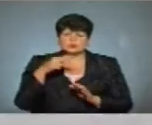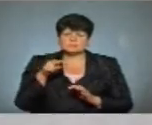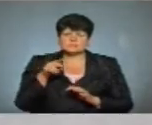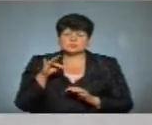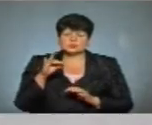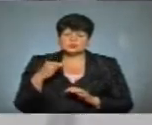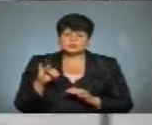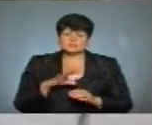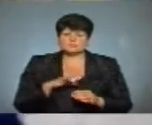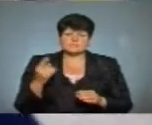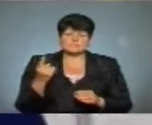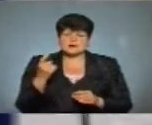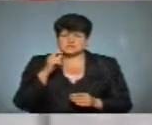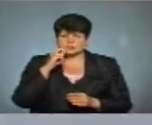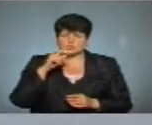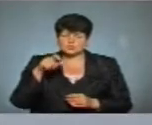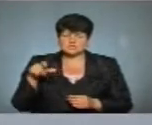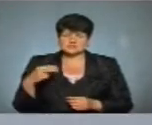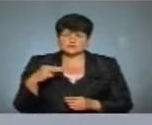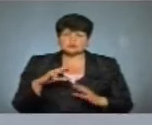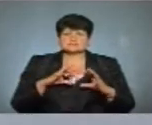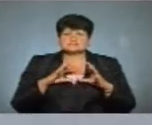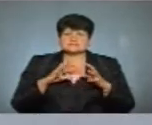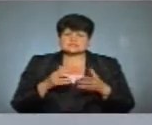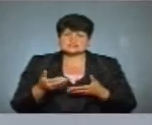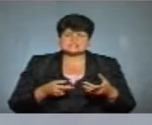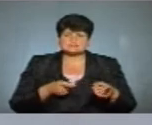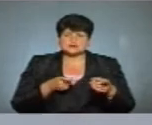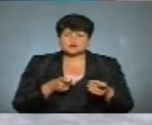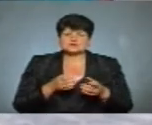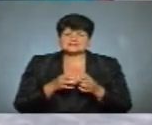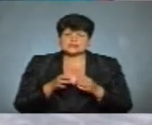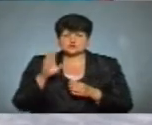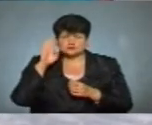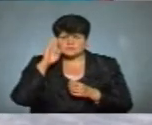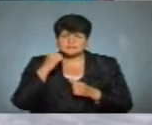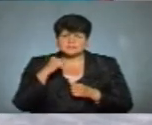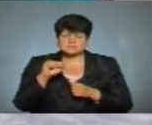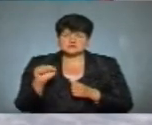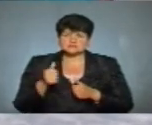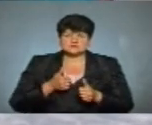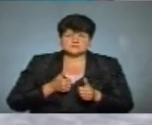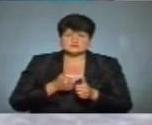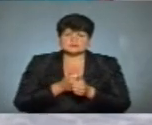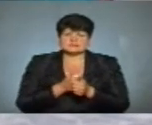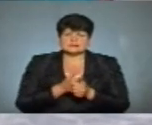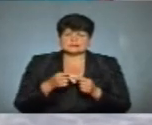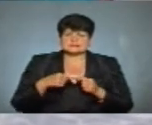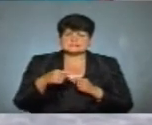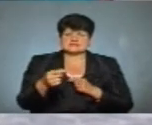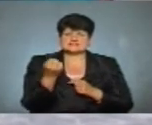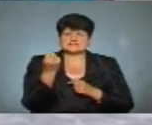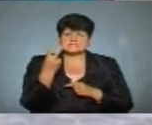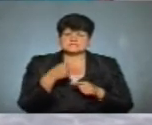Підручний став першим українцем, чемпіоном світу з біатлону серед чоловіків, перемігши у гонці переслідування на дистанції